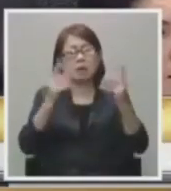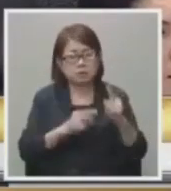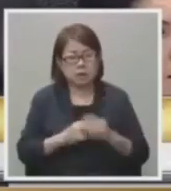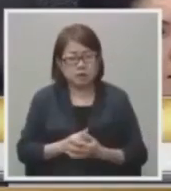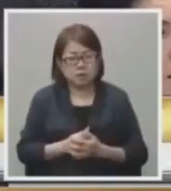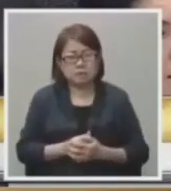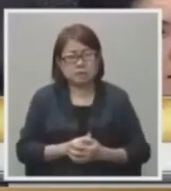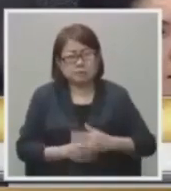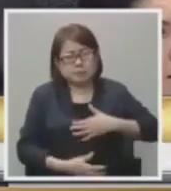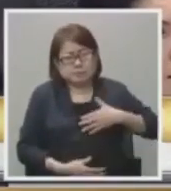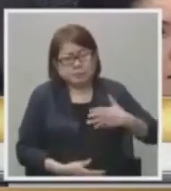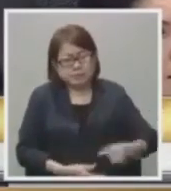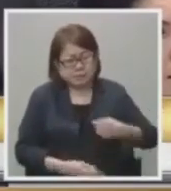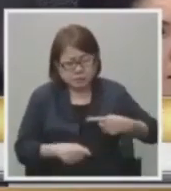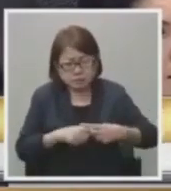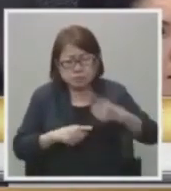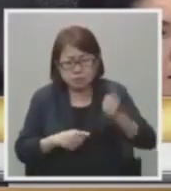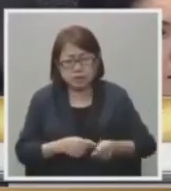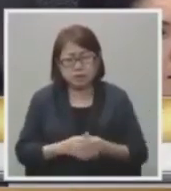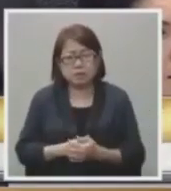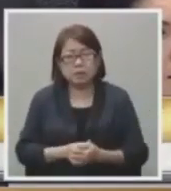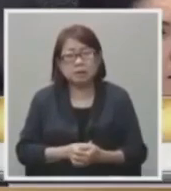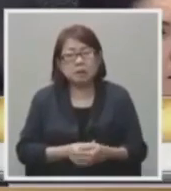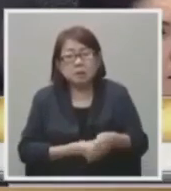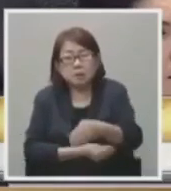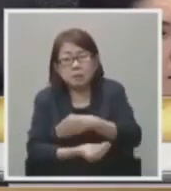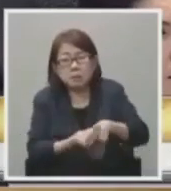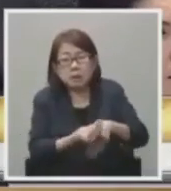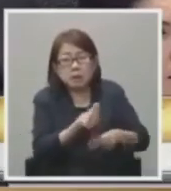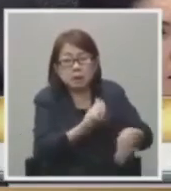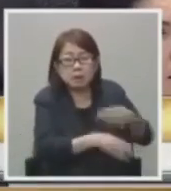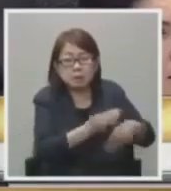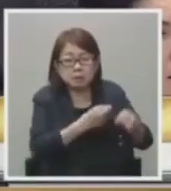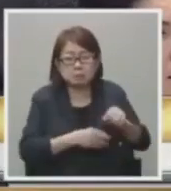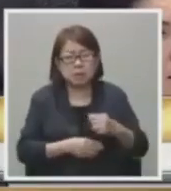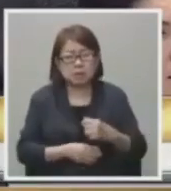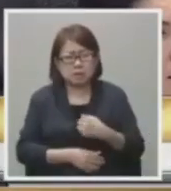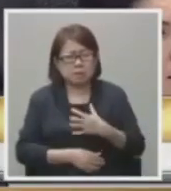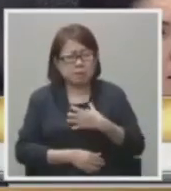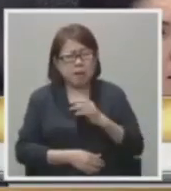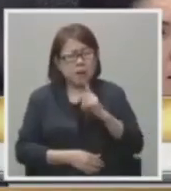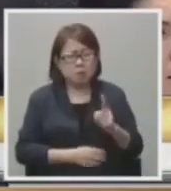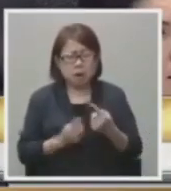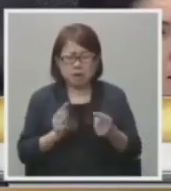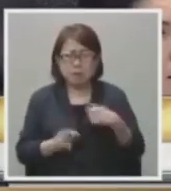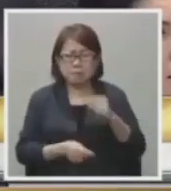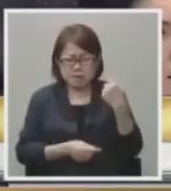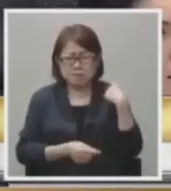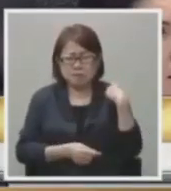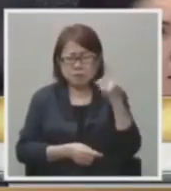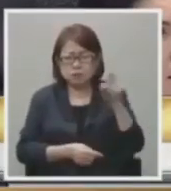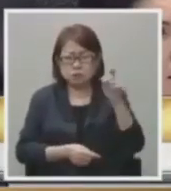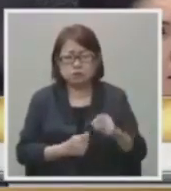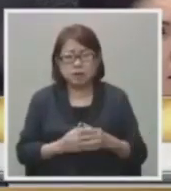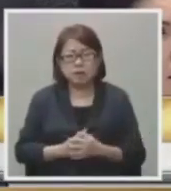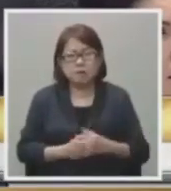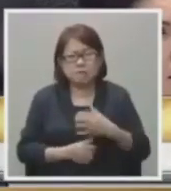ล้วมันเจ็บใจไหมเอาไปไหนหรือวนมาขายอีกผมไม่อยากกล่าวหาเช่นนั้นเลยตำบันสงสัยไม่อยากให้เป็นอย่